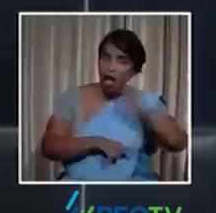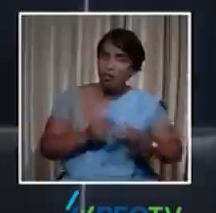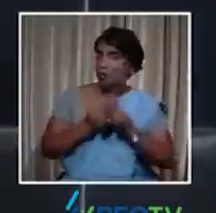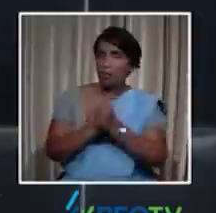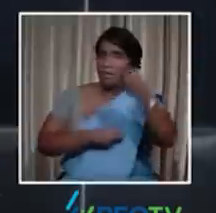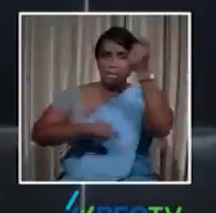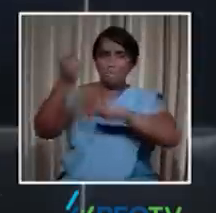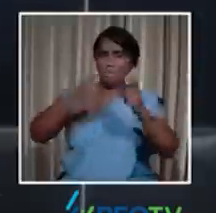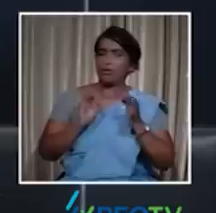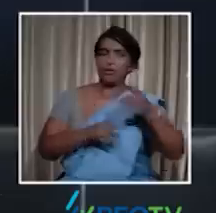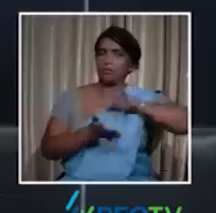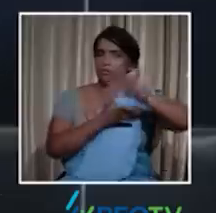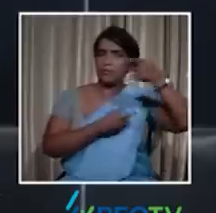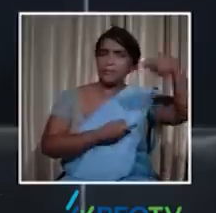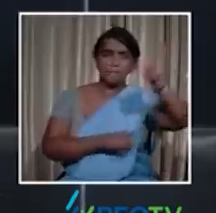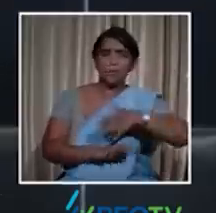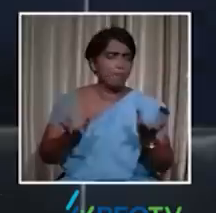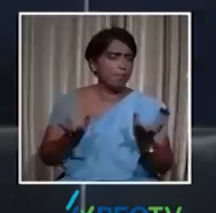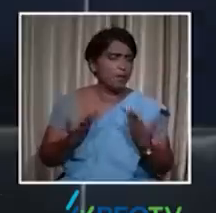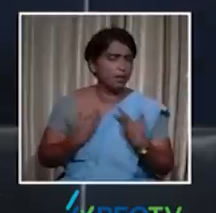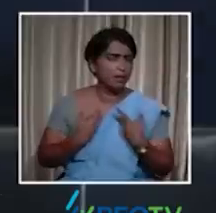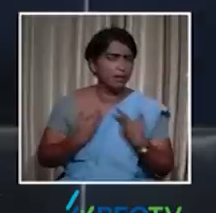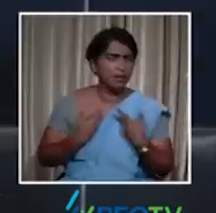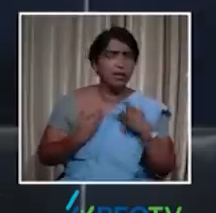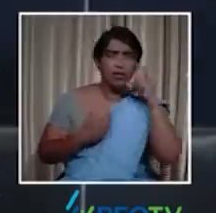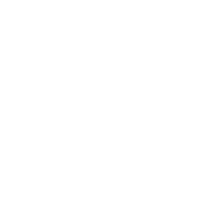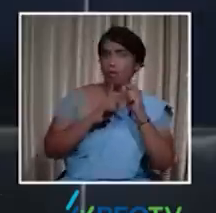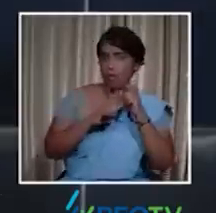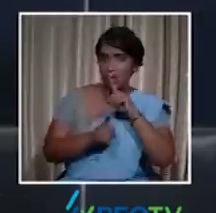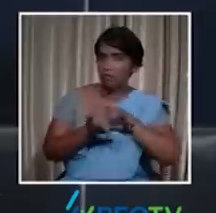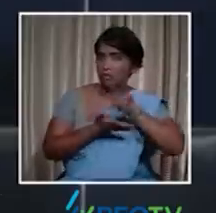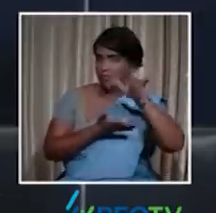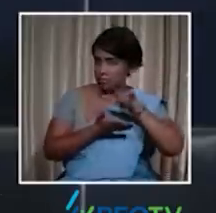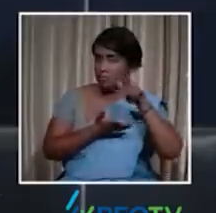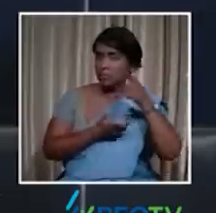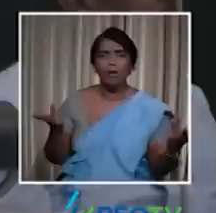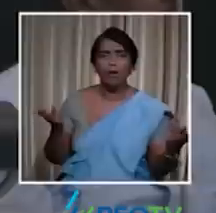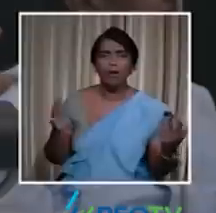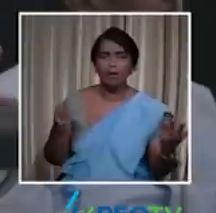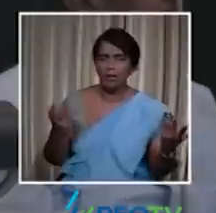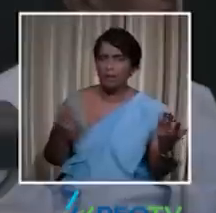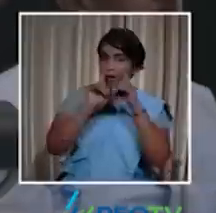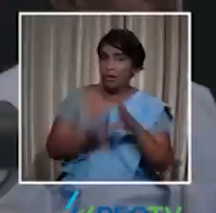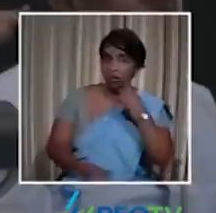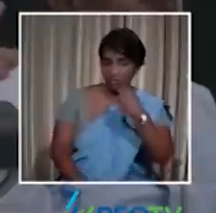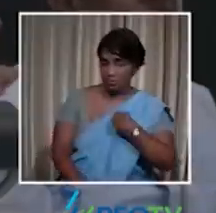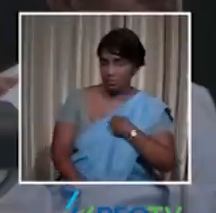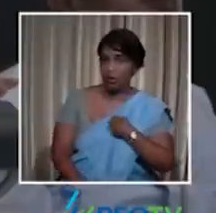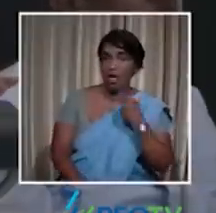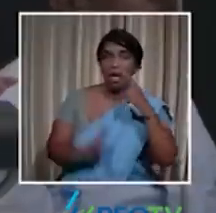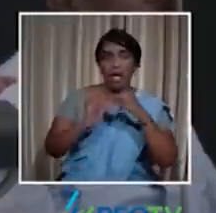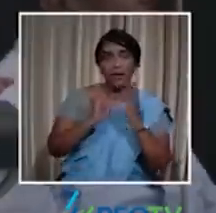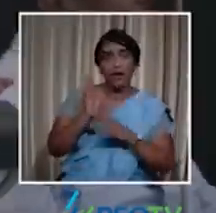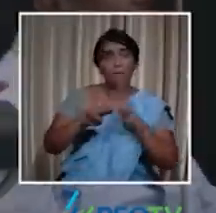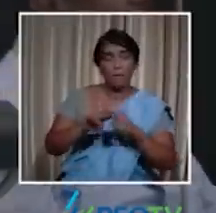දෙනකන් කිසිම ගුවන් යානයක් මිල දීලා ගන්න එපා. මොකද කෝප් සභාවෙන් කියලා තියෙන්නේ ගුවන් සේවය විකුණන්න කියලා. එතුමා කියනවා IMF එකට